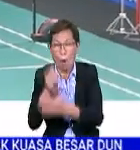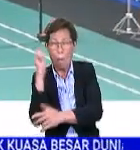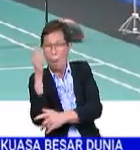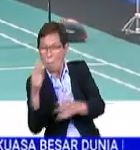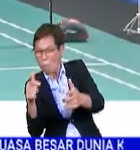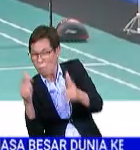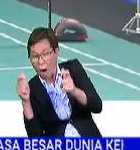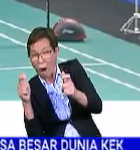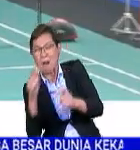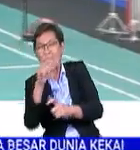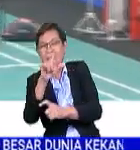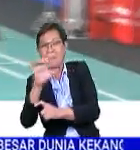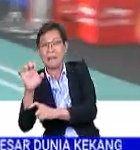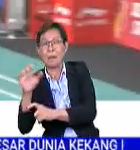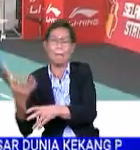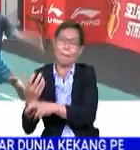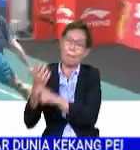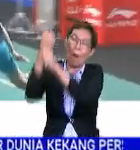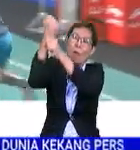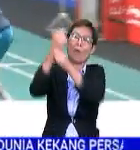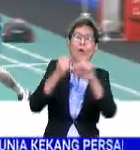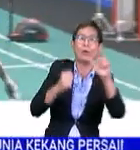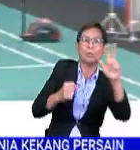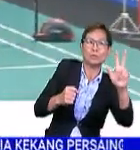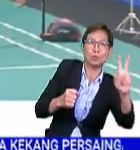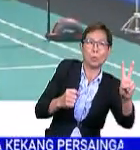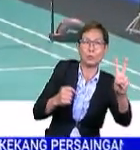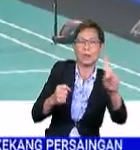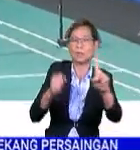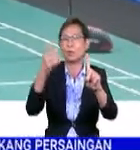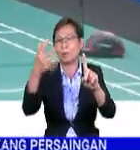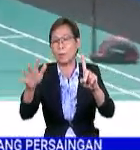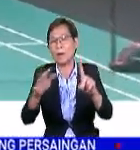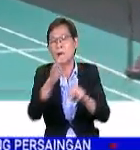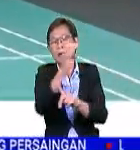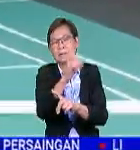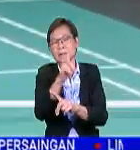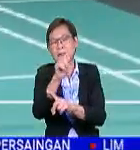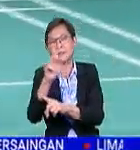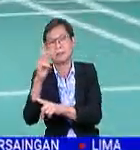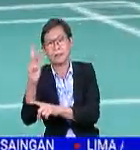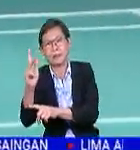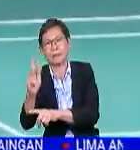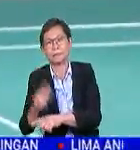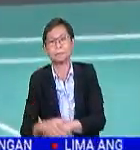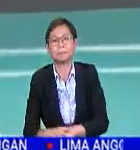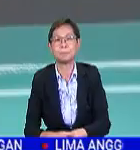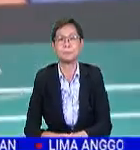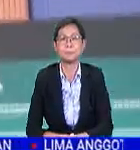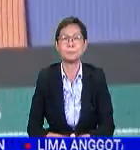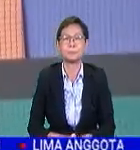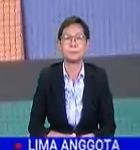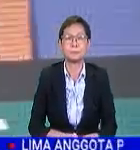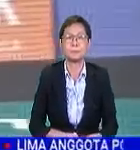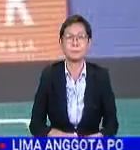kencang membolehkan Zijia menang 21-15 di set ketiga.